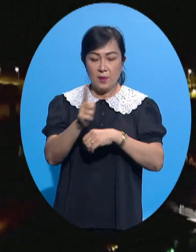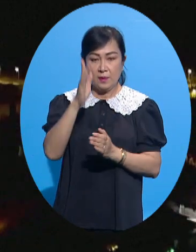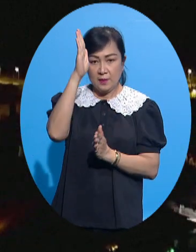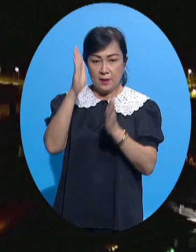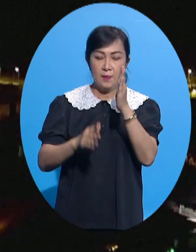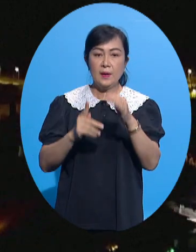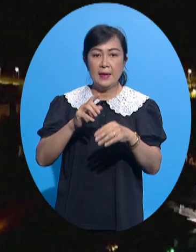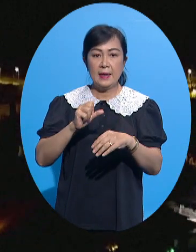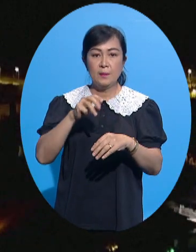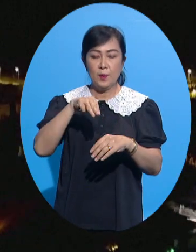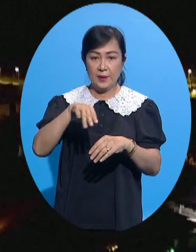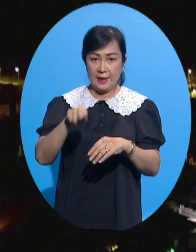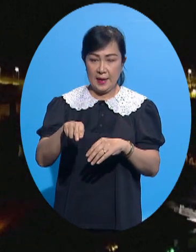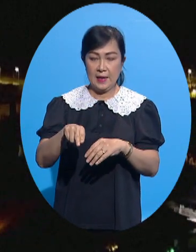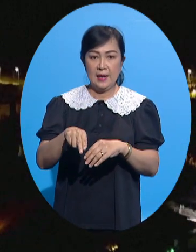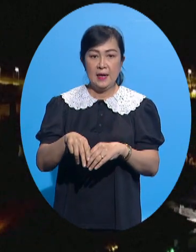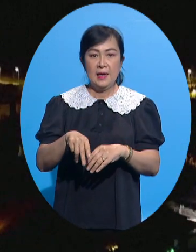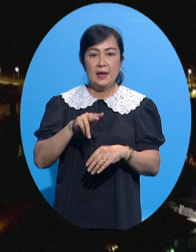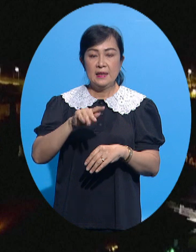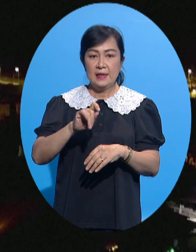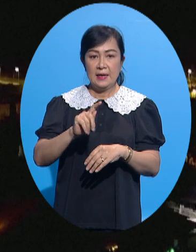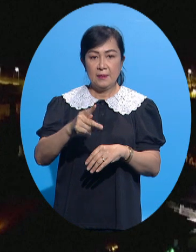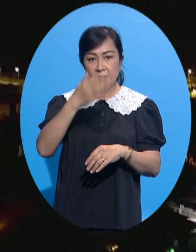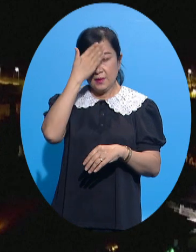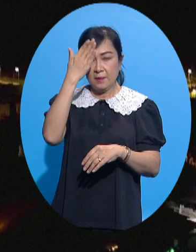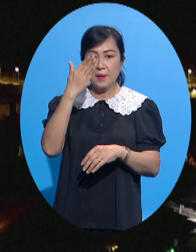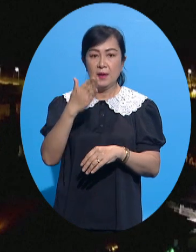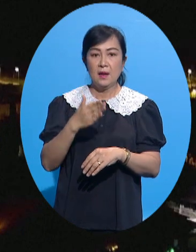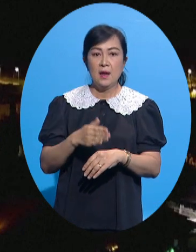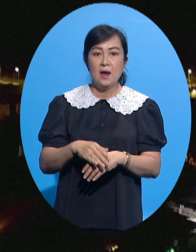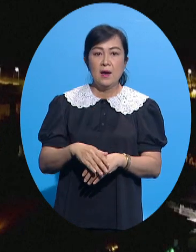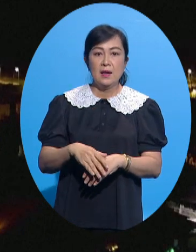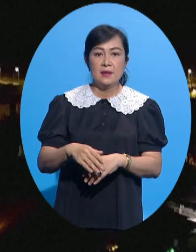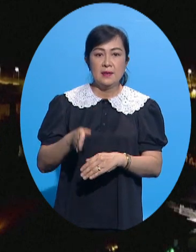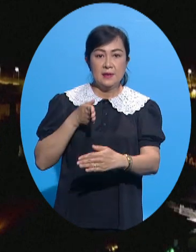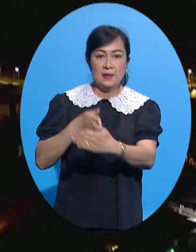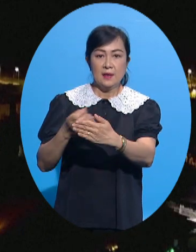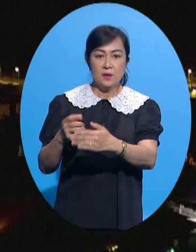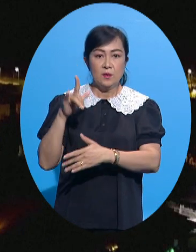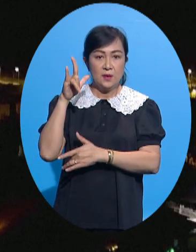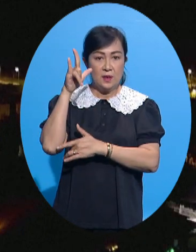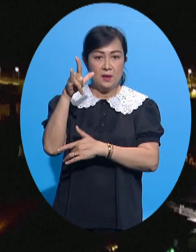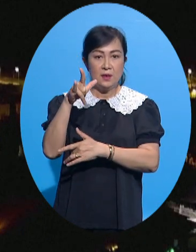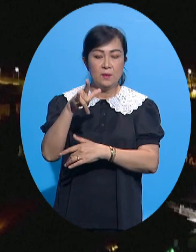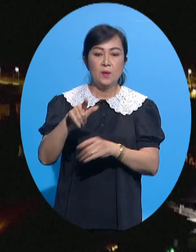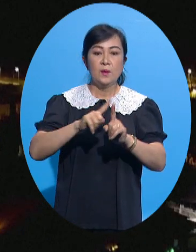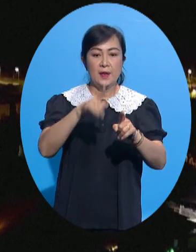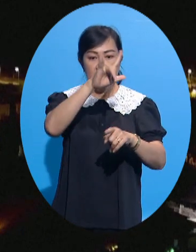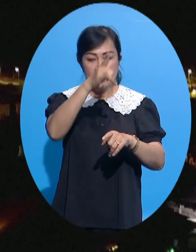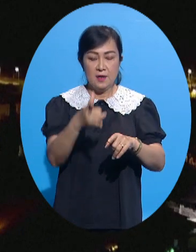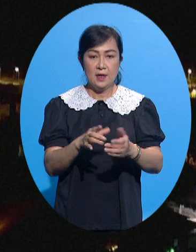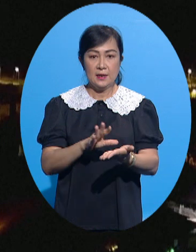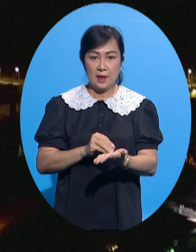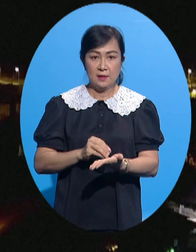thành phố Kiryat Shmona. IDF cho biết hệ thống phòng thủ vòm sắt đã đánh chặn một số tên lửa, một số khác thì rơi xuống